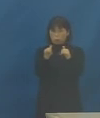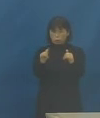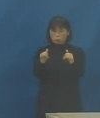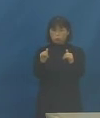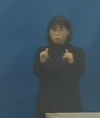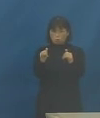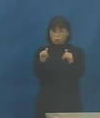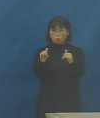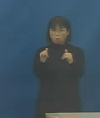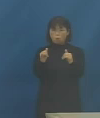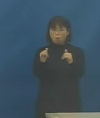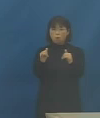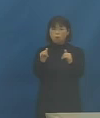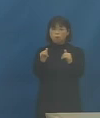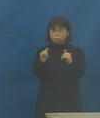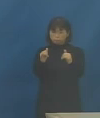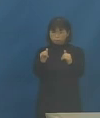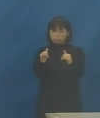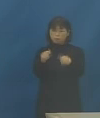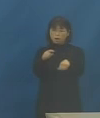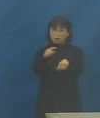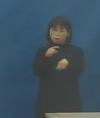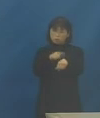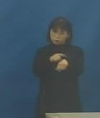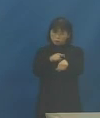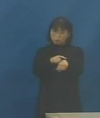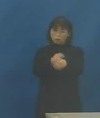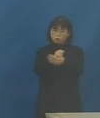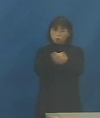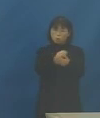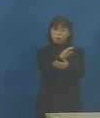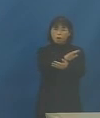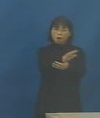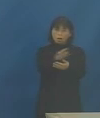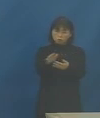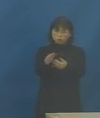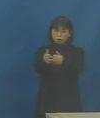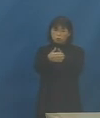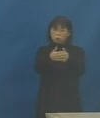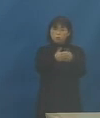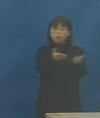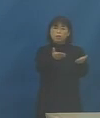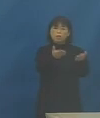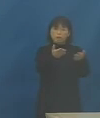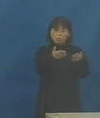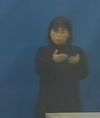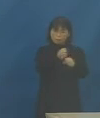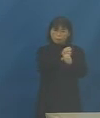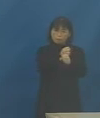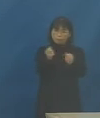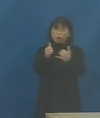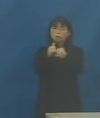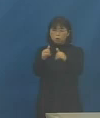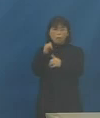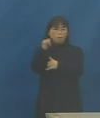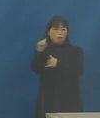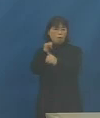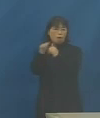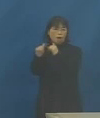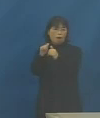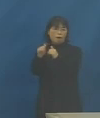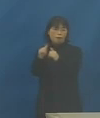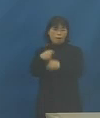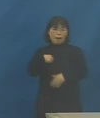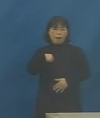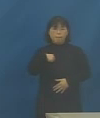もありますしご協力をなんとかいただいてですねあのできない方は別に電話でやりますので結構なんですがその my